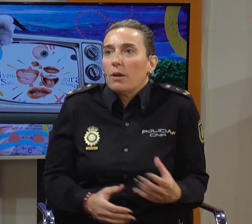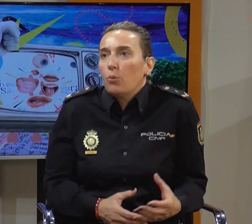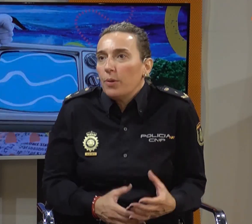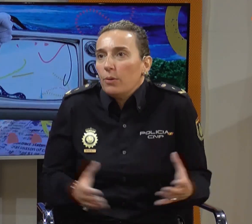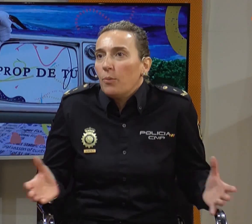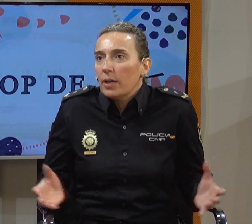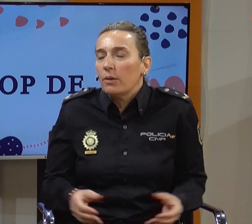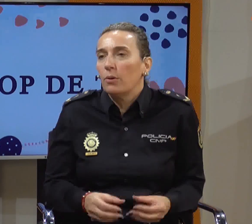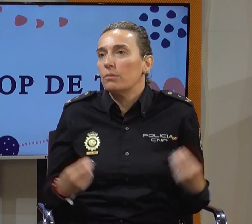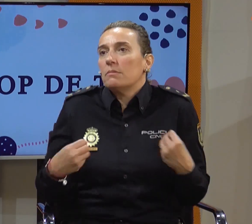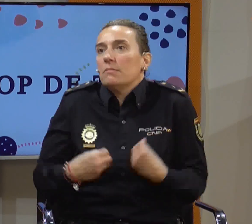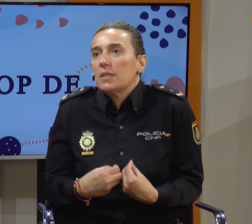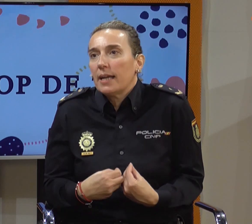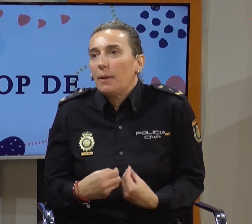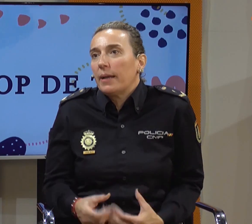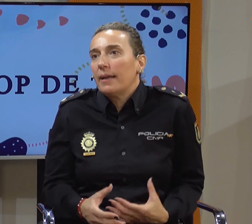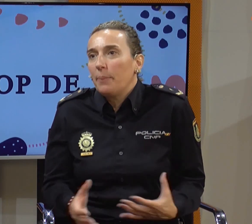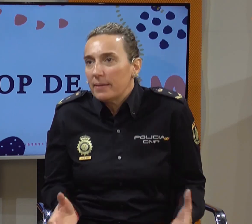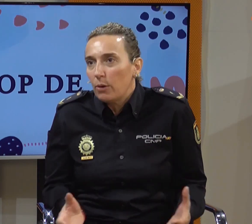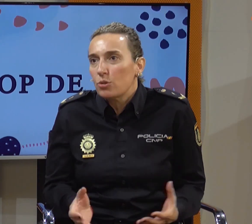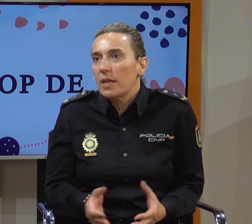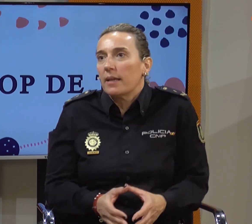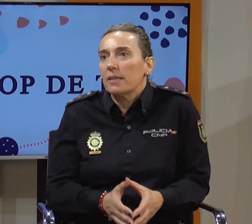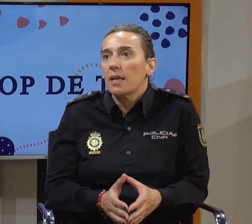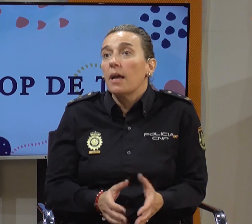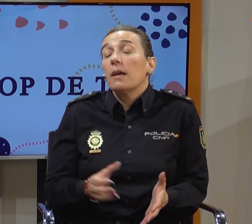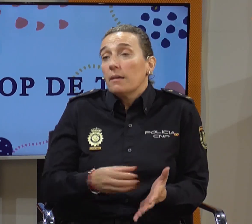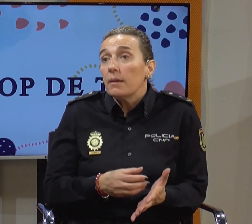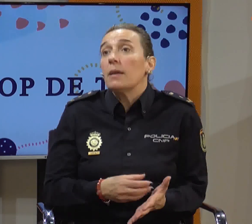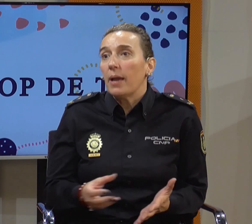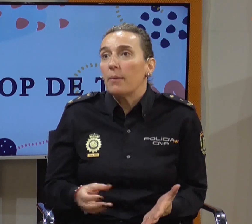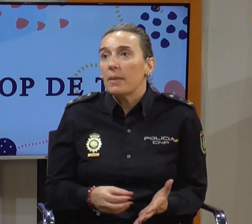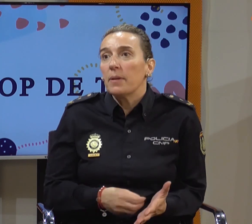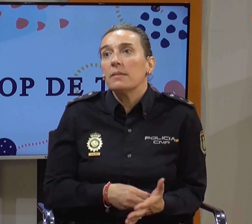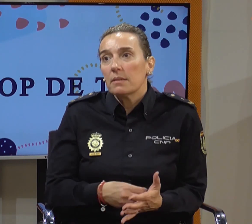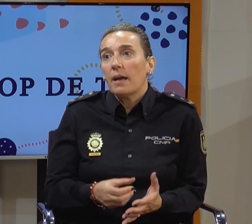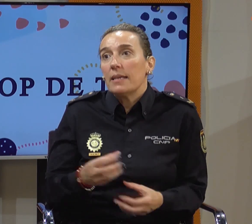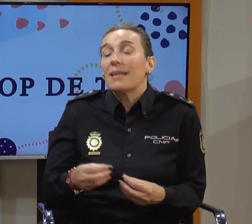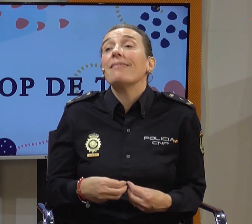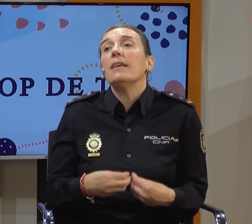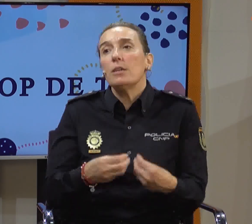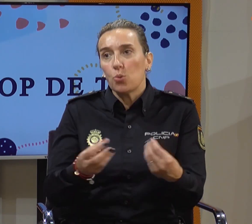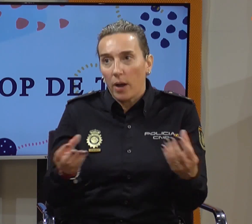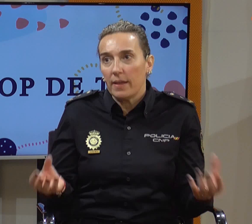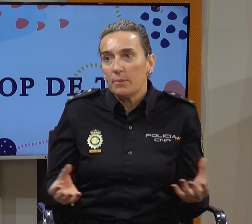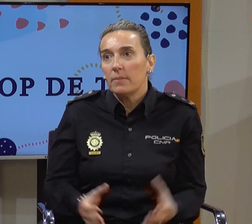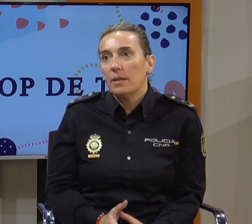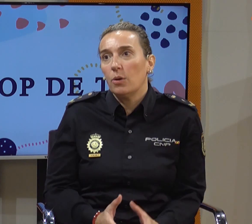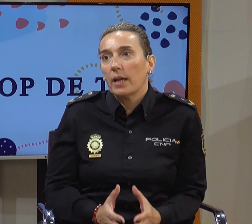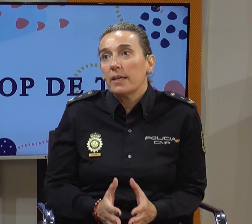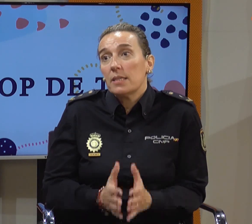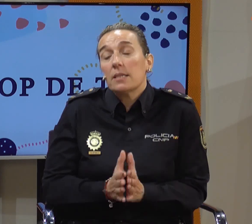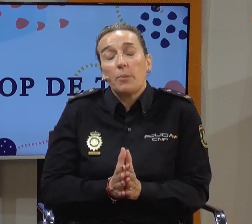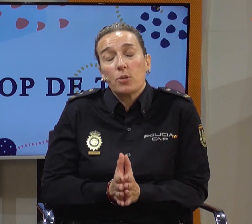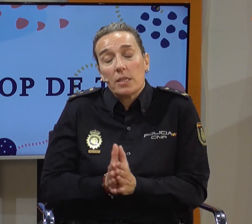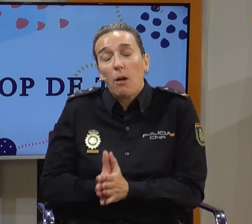dona, rubio, moreno, chaqueta vaquera, pantalons negres, i evidentment aixina dissuadim el